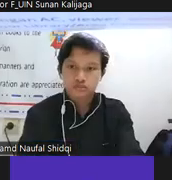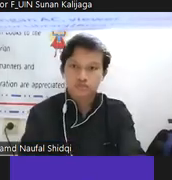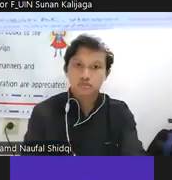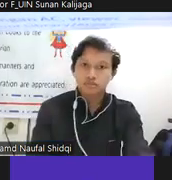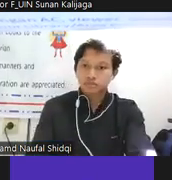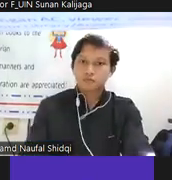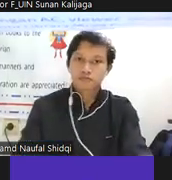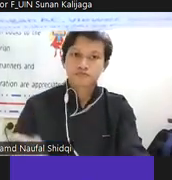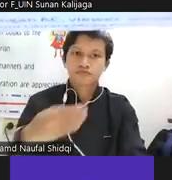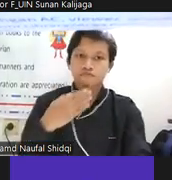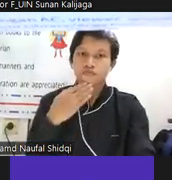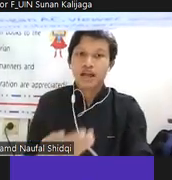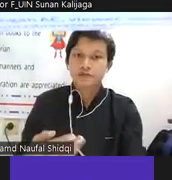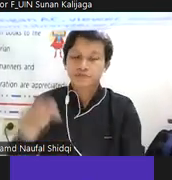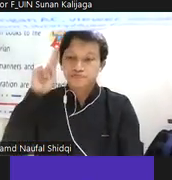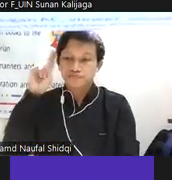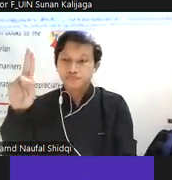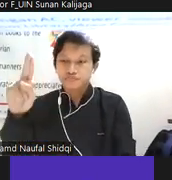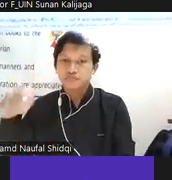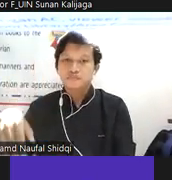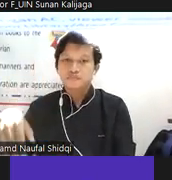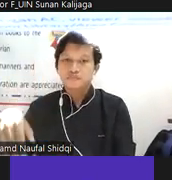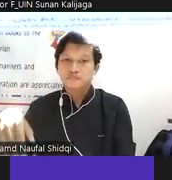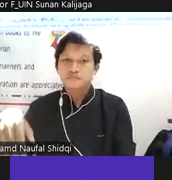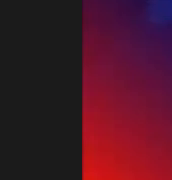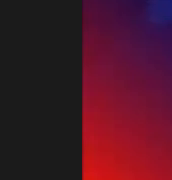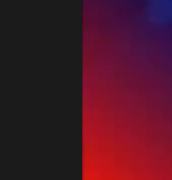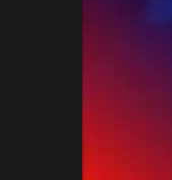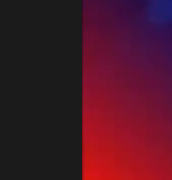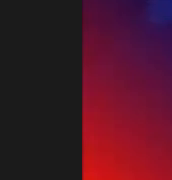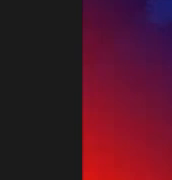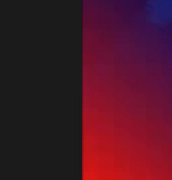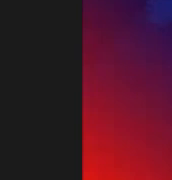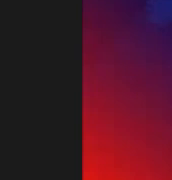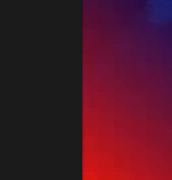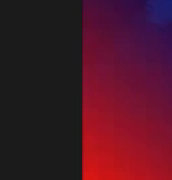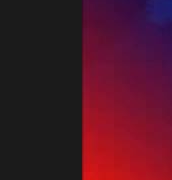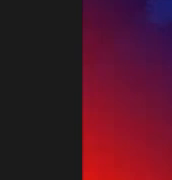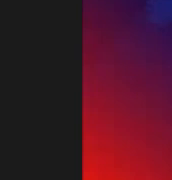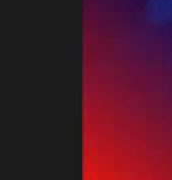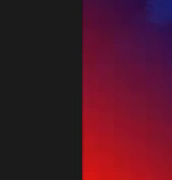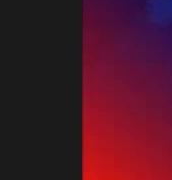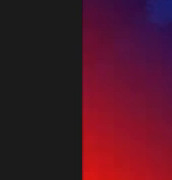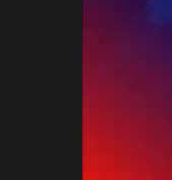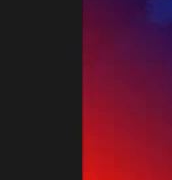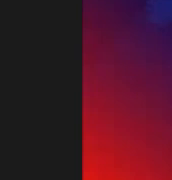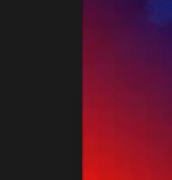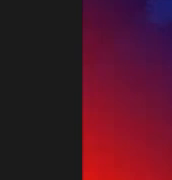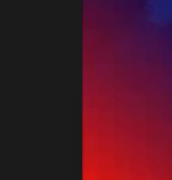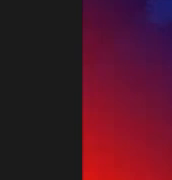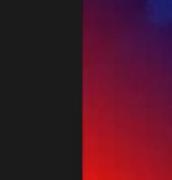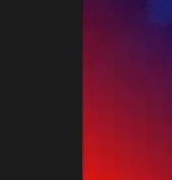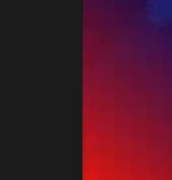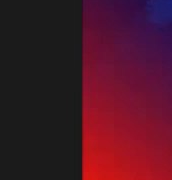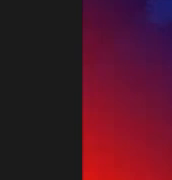Terima kasih kepada kamu Habib yang telah menyampaikan materinya ini sudah ada beberapa pertanyaan sudah ada